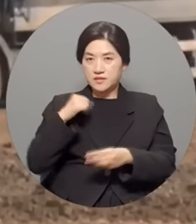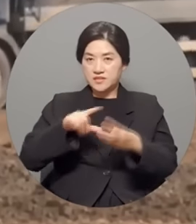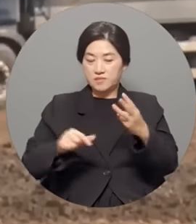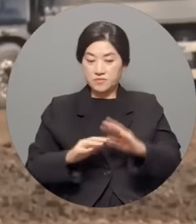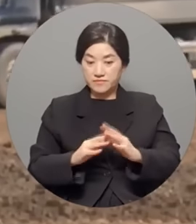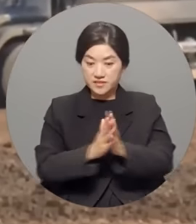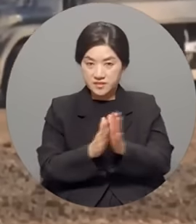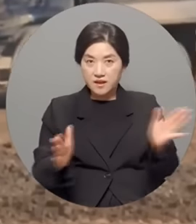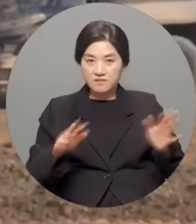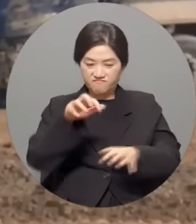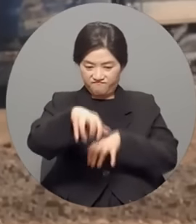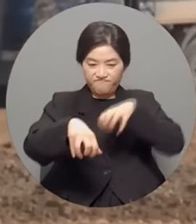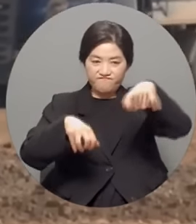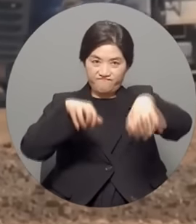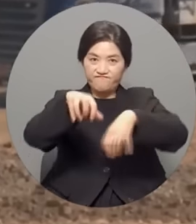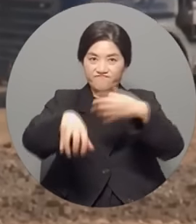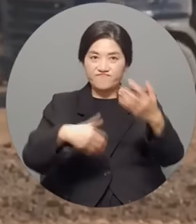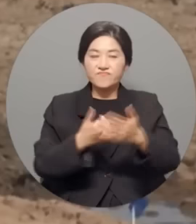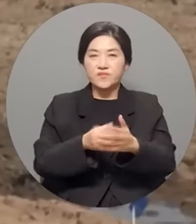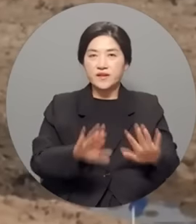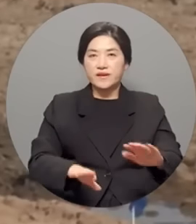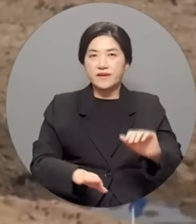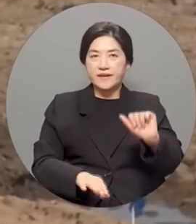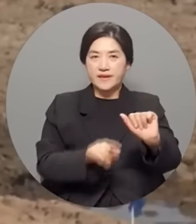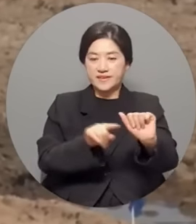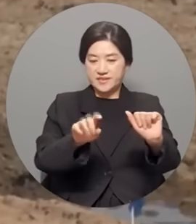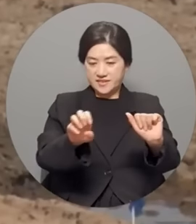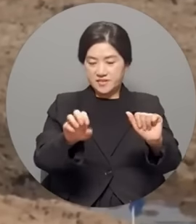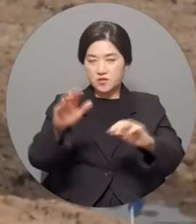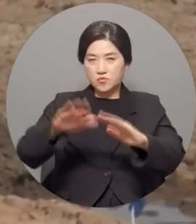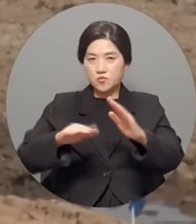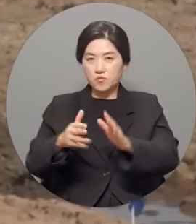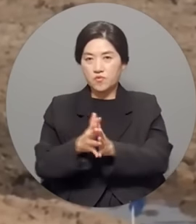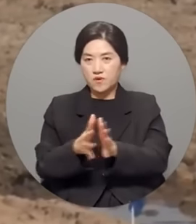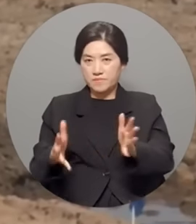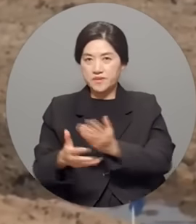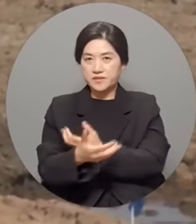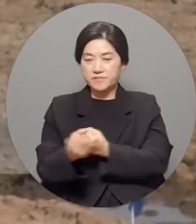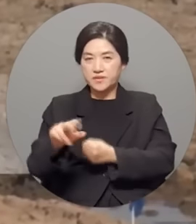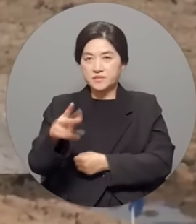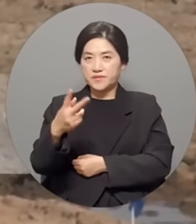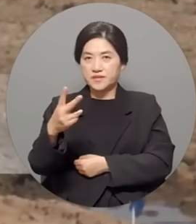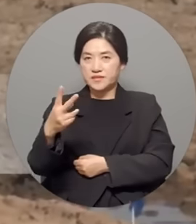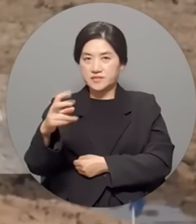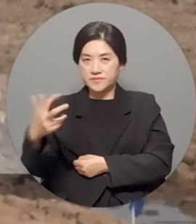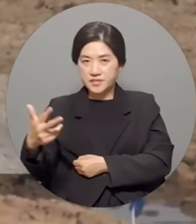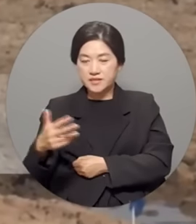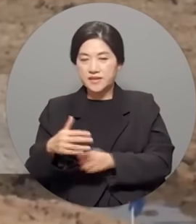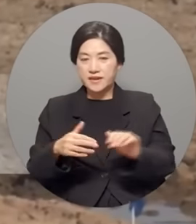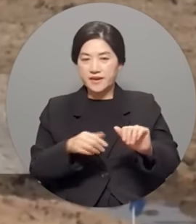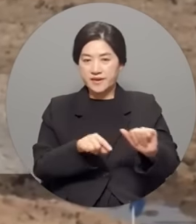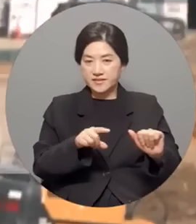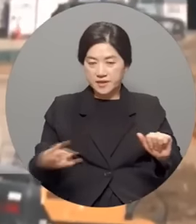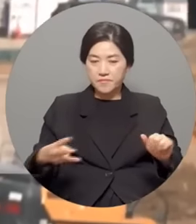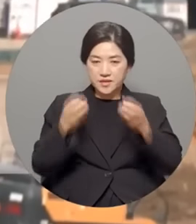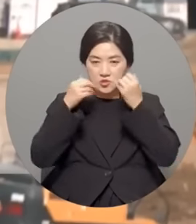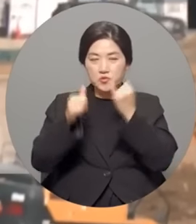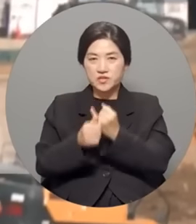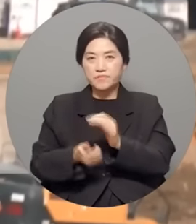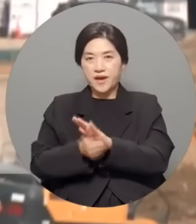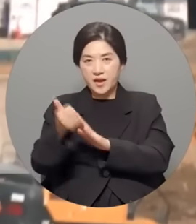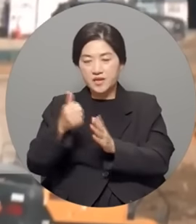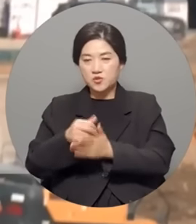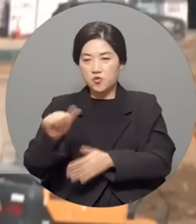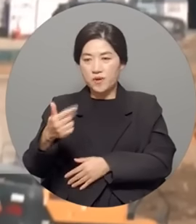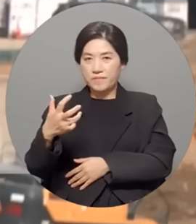공사가 한창입니다. A2블록에서 공공분양 747가구, A3블록에서 신혼희망타운 538가구